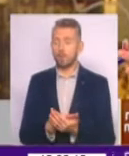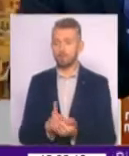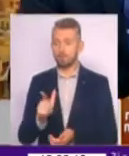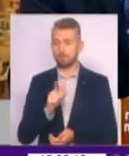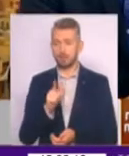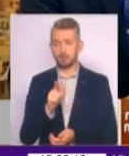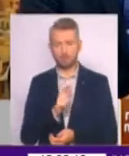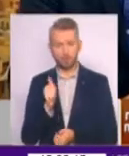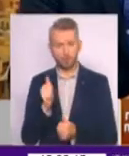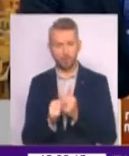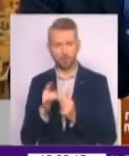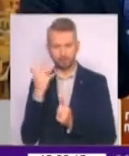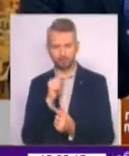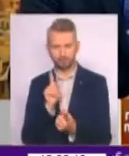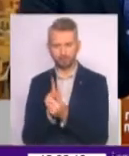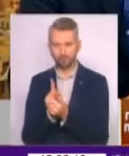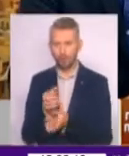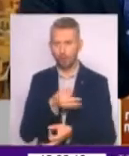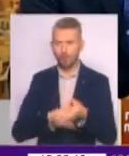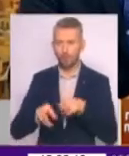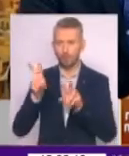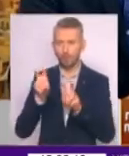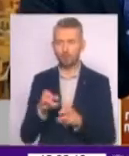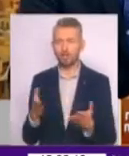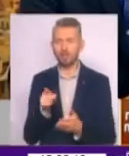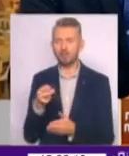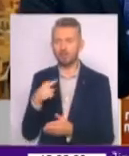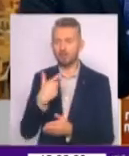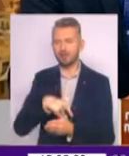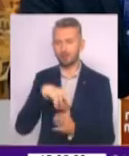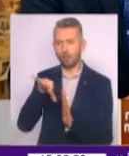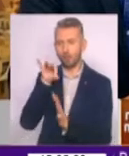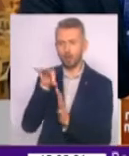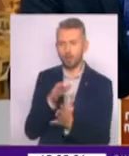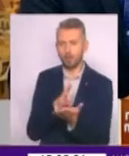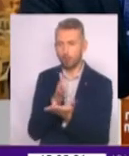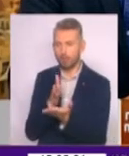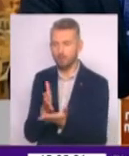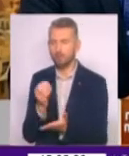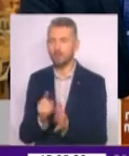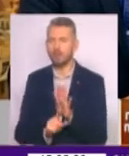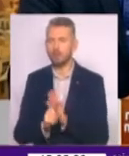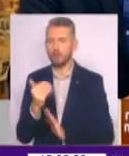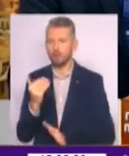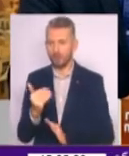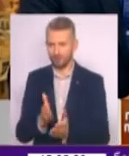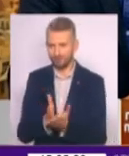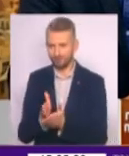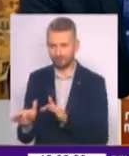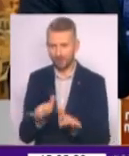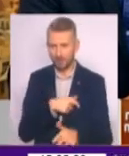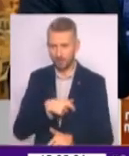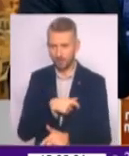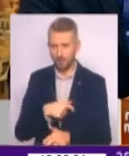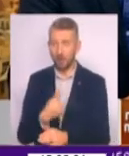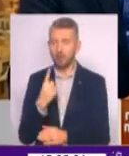щоразу, кожного ефіру, звичайно, говоримо про ті теми, які ви для себе обрали профільними ще на початку вашого депутатства. Одна з них – це,